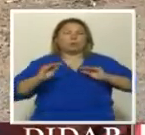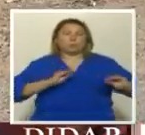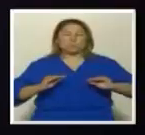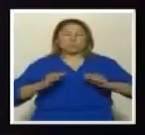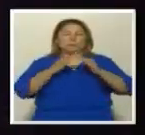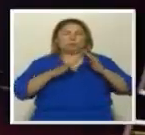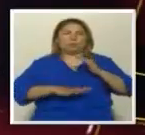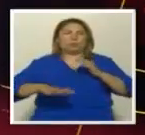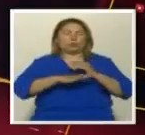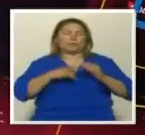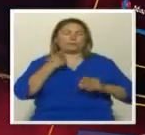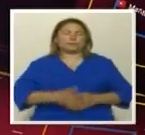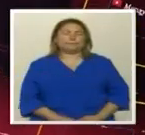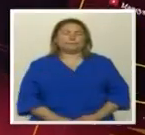дворов